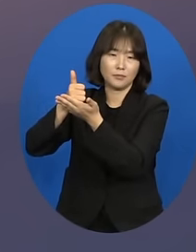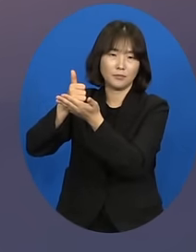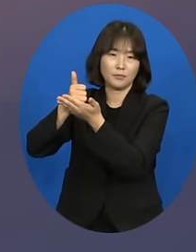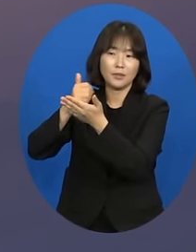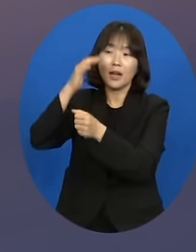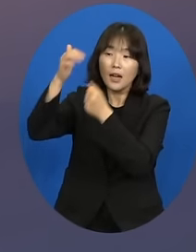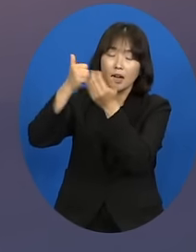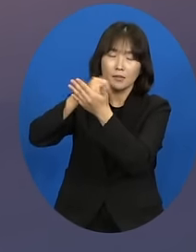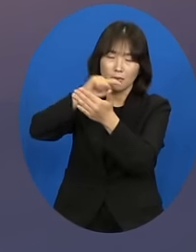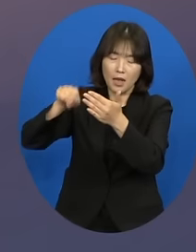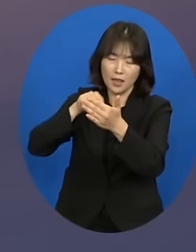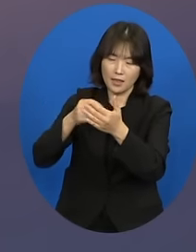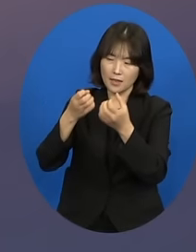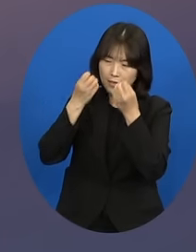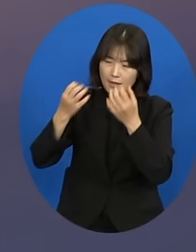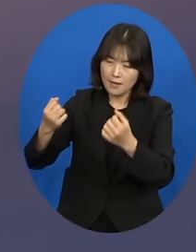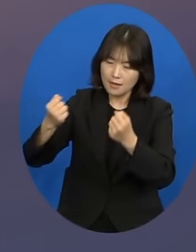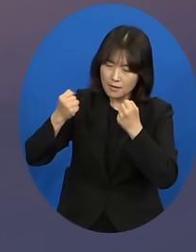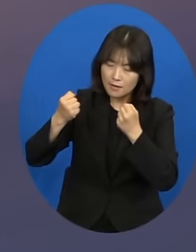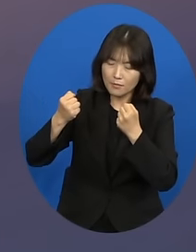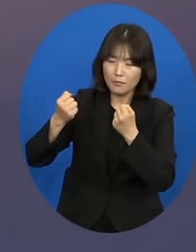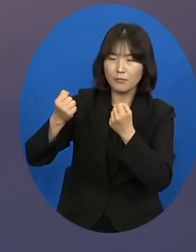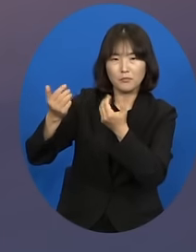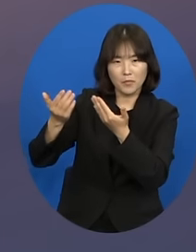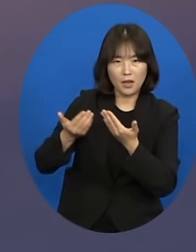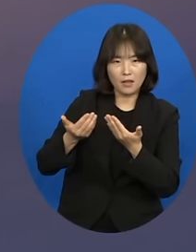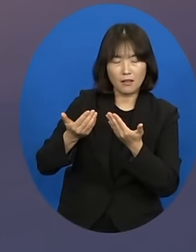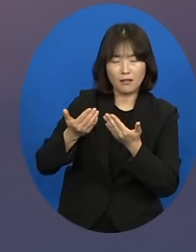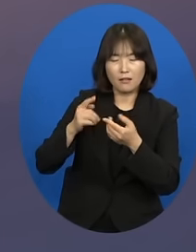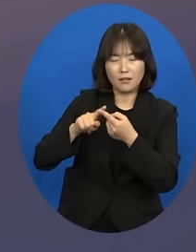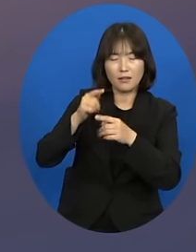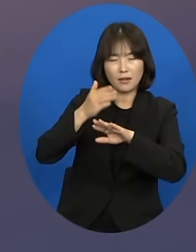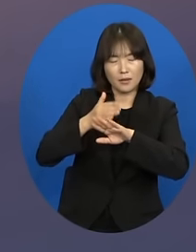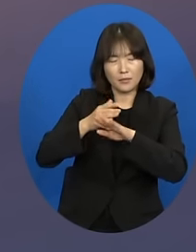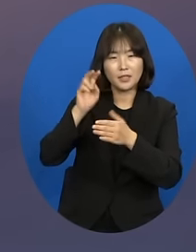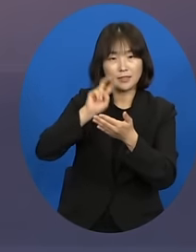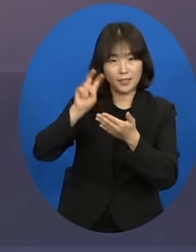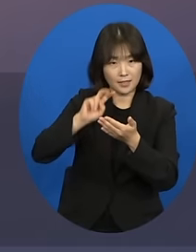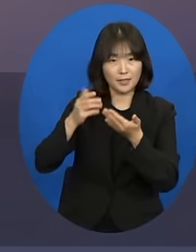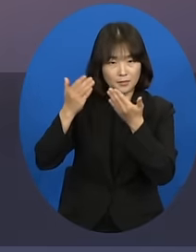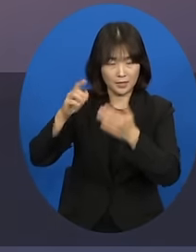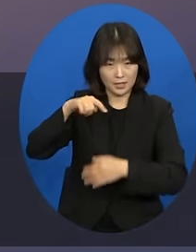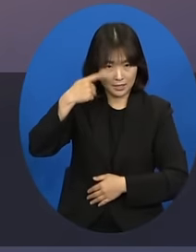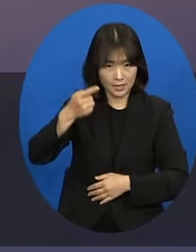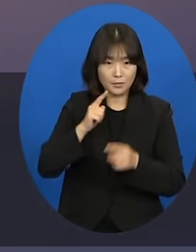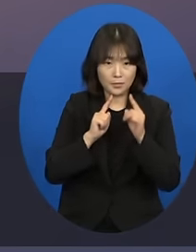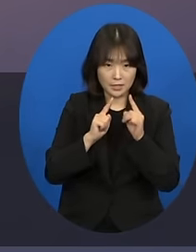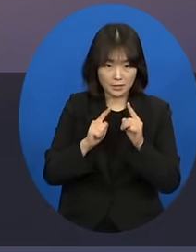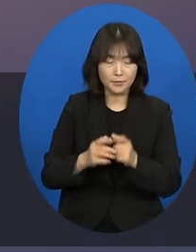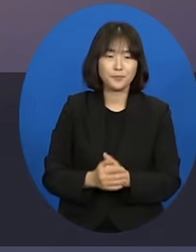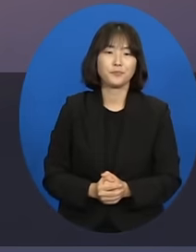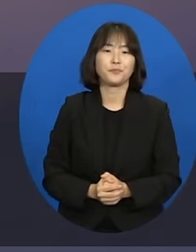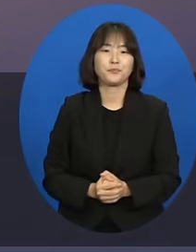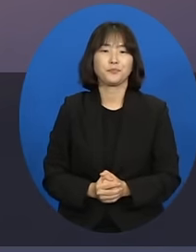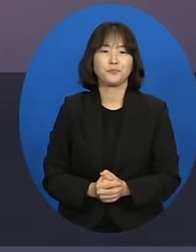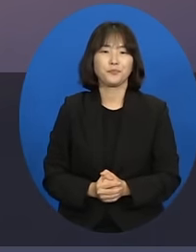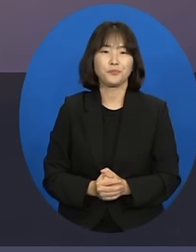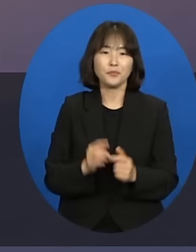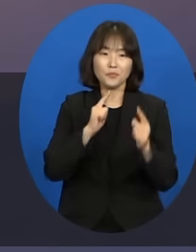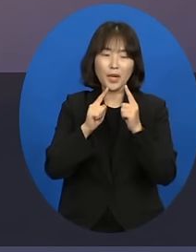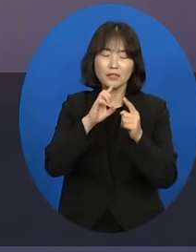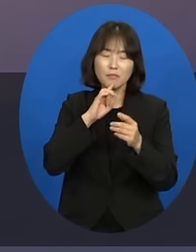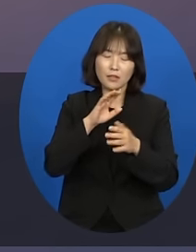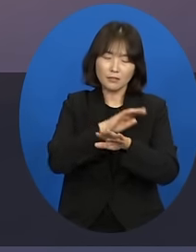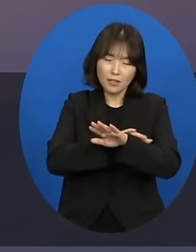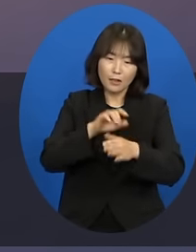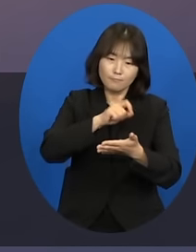것 감사하고 찬양합니다. 아멘. 다음 주십시오. 이제 이 말씀만 잘 적어